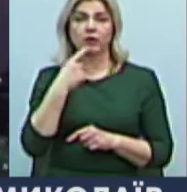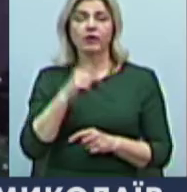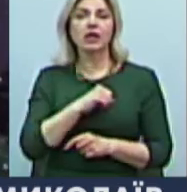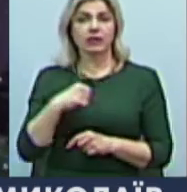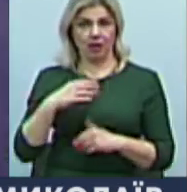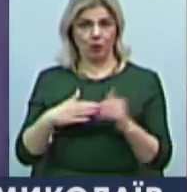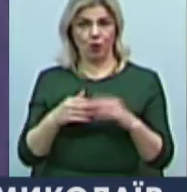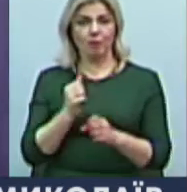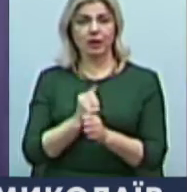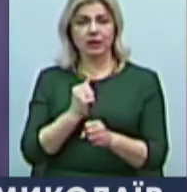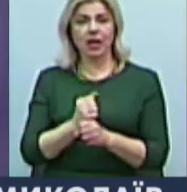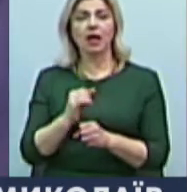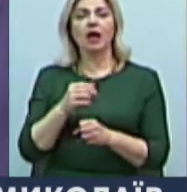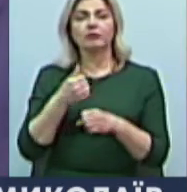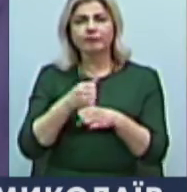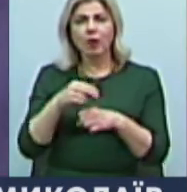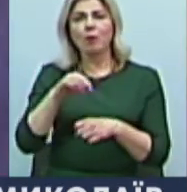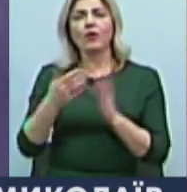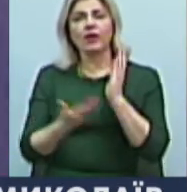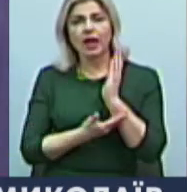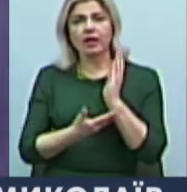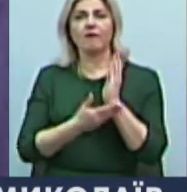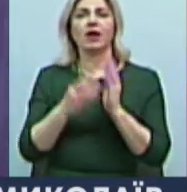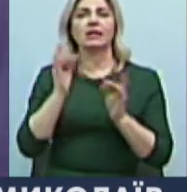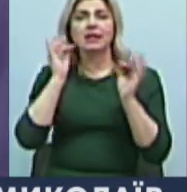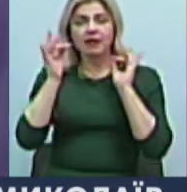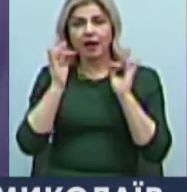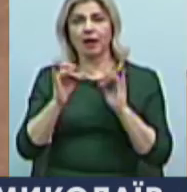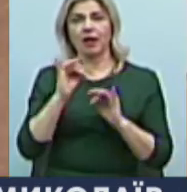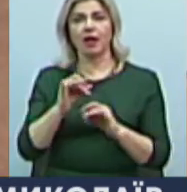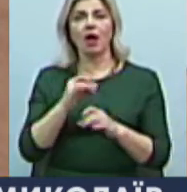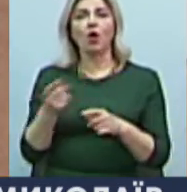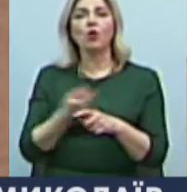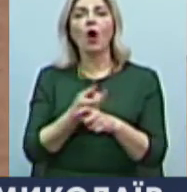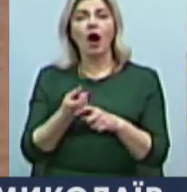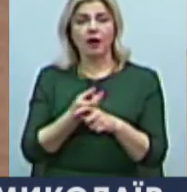виготов випалювач по дереву, гідравлічний кран, сигналізацію та токарний станок.